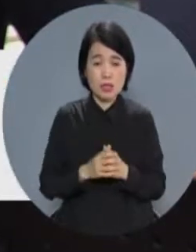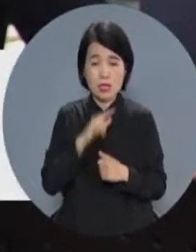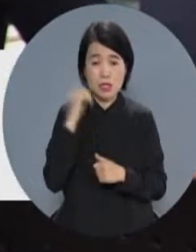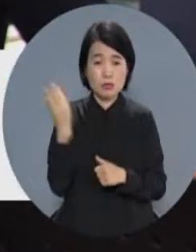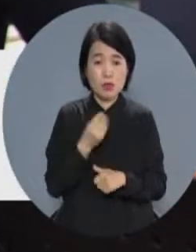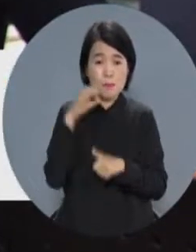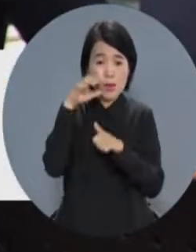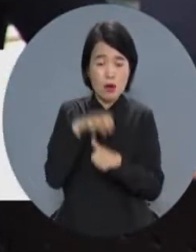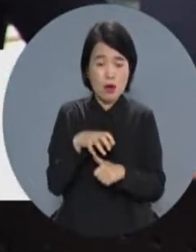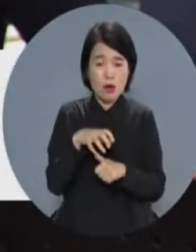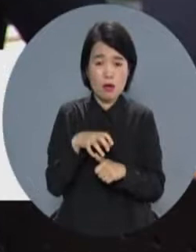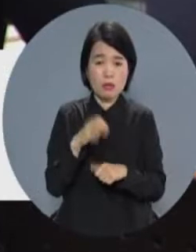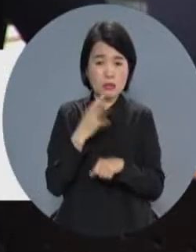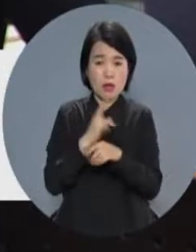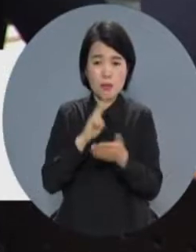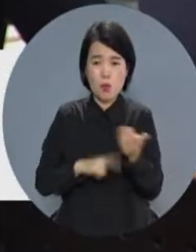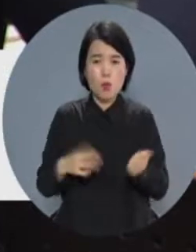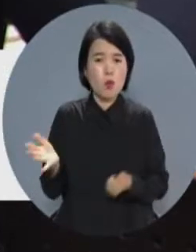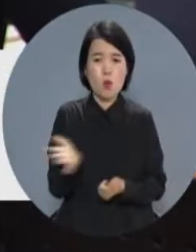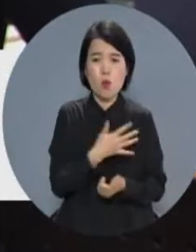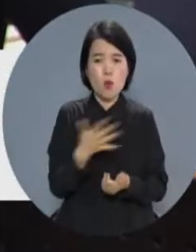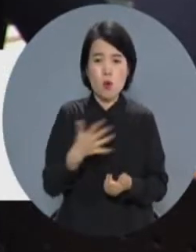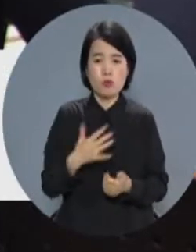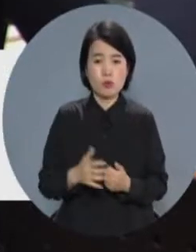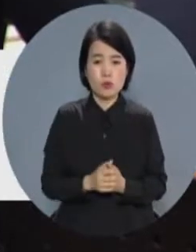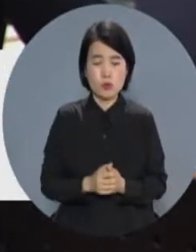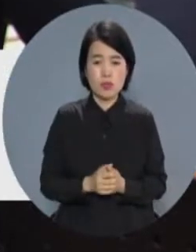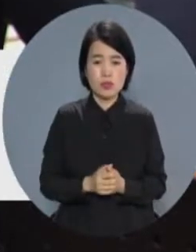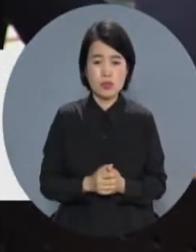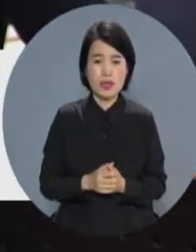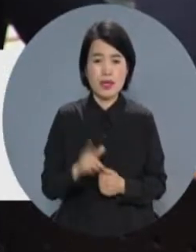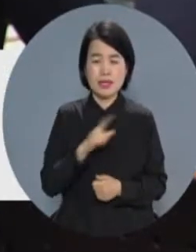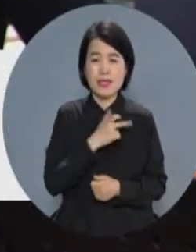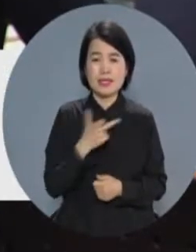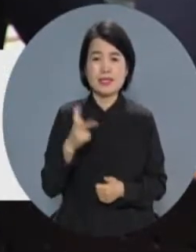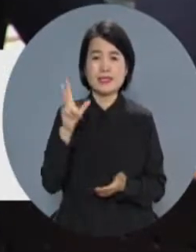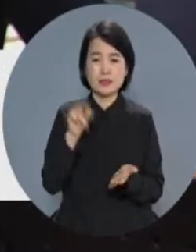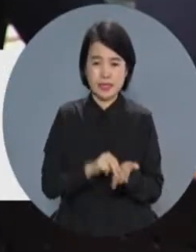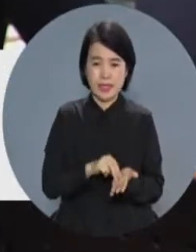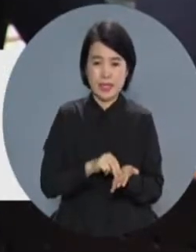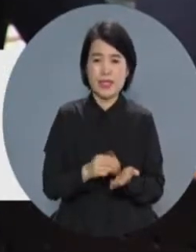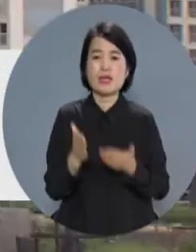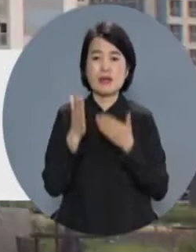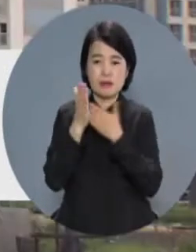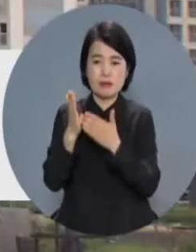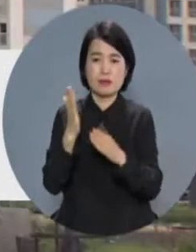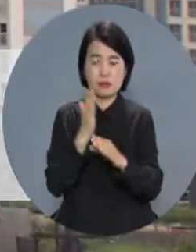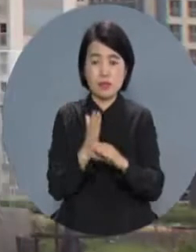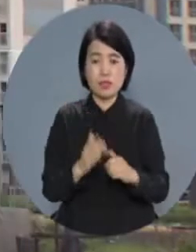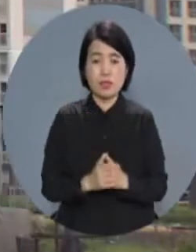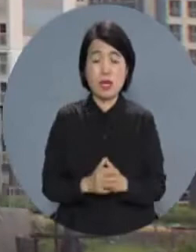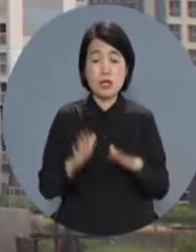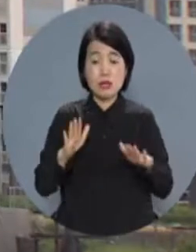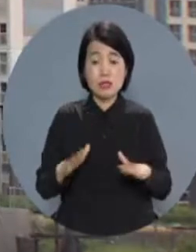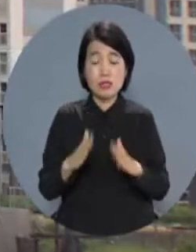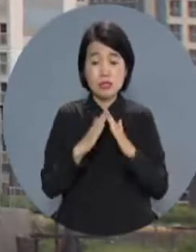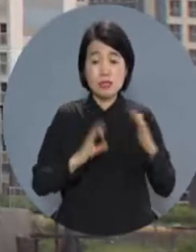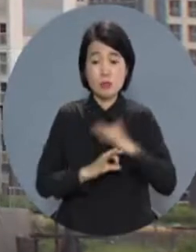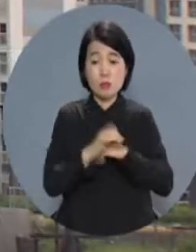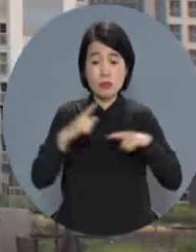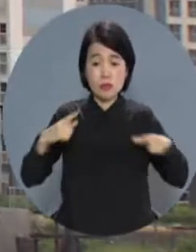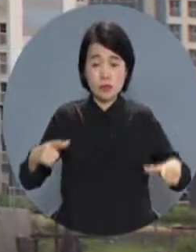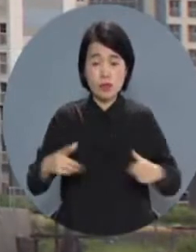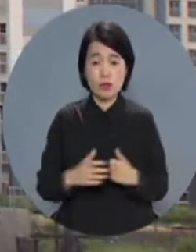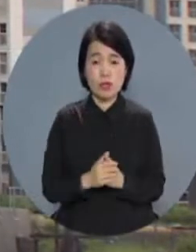거리 자체가 지금 실종이 된 상태입니다. 그런 점들이 가장 커서 지금 해제 건의를 하게 된 겁니다. 현재 전남 동부 지역의